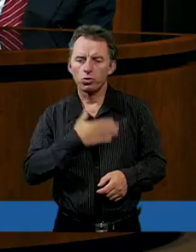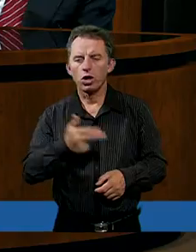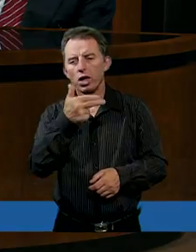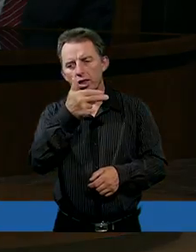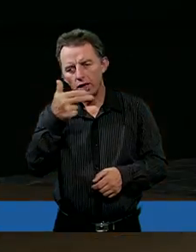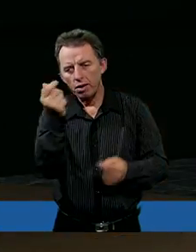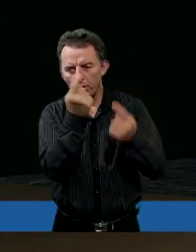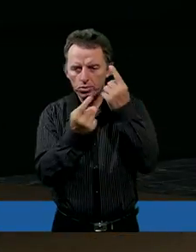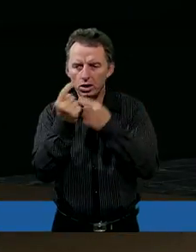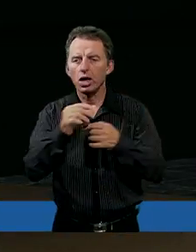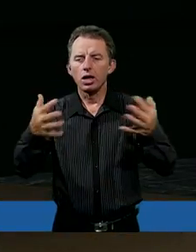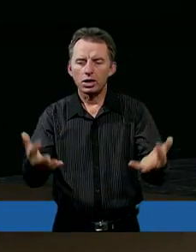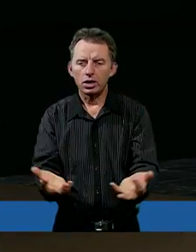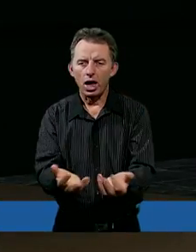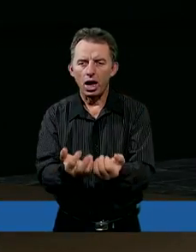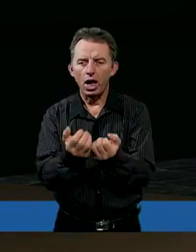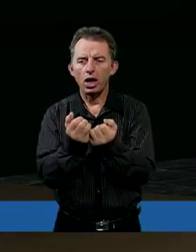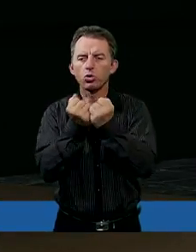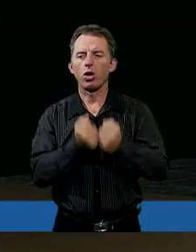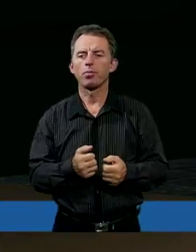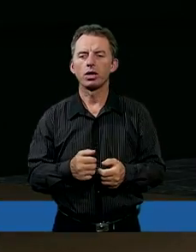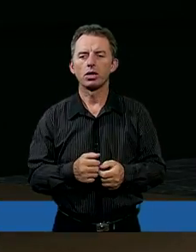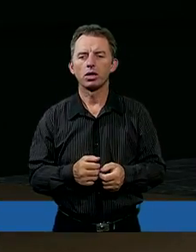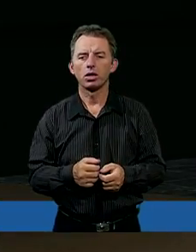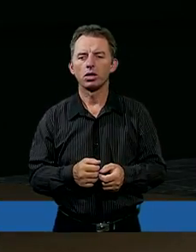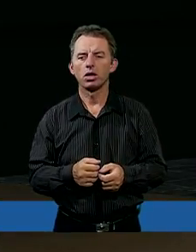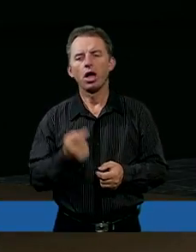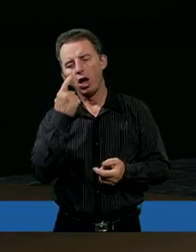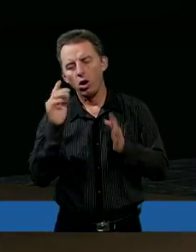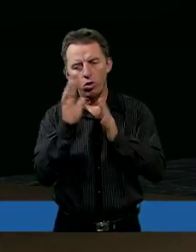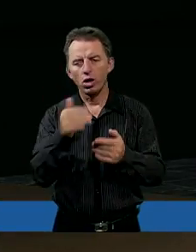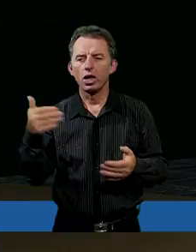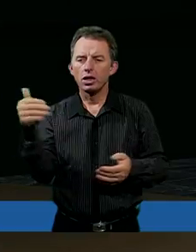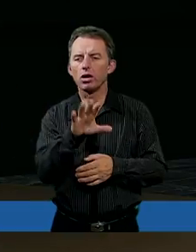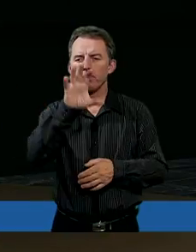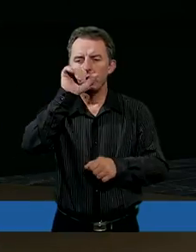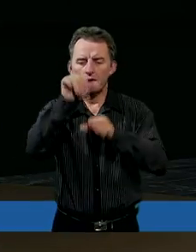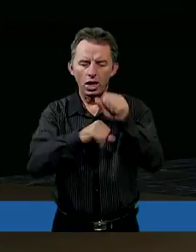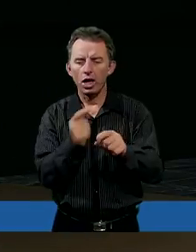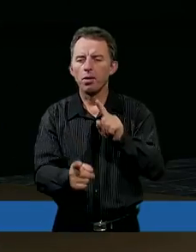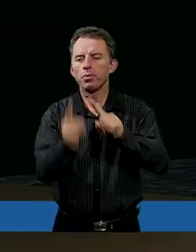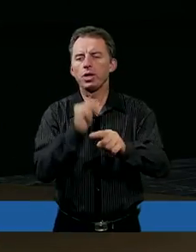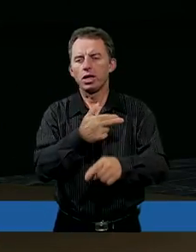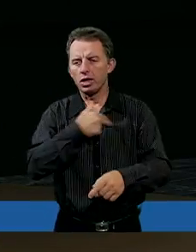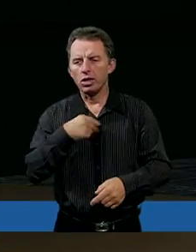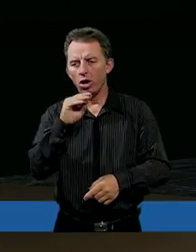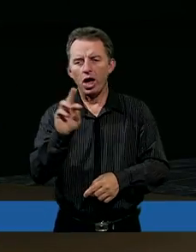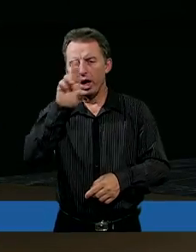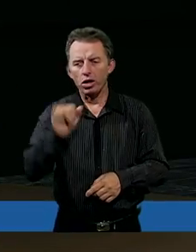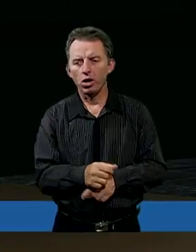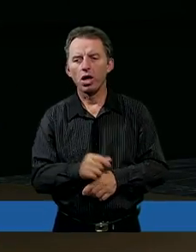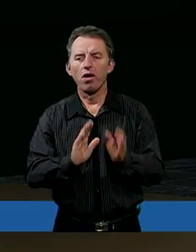przemyśleń. To znalazłem, że około 1500 lat przed naszą erą